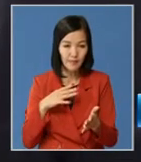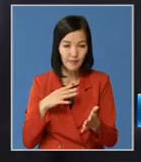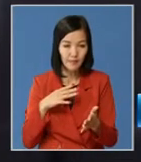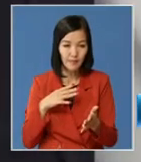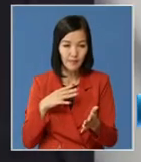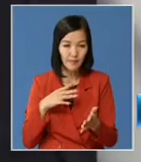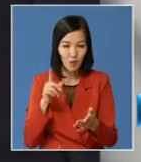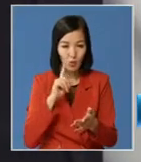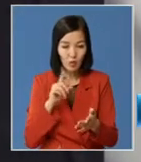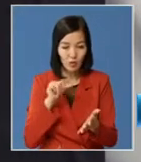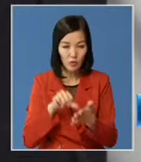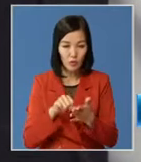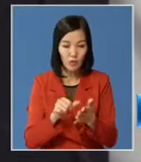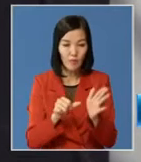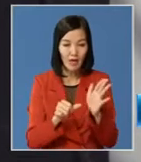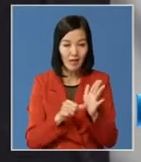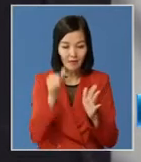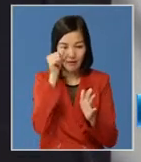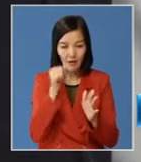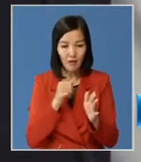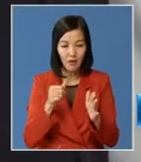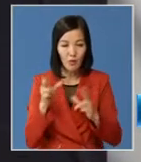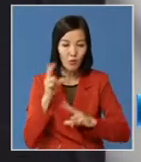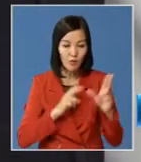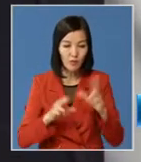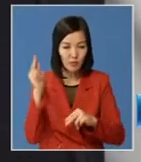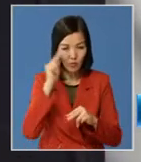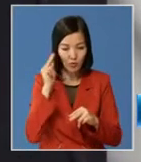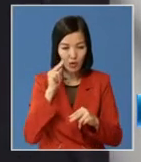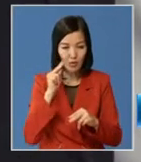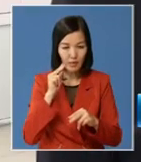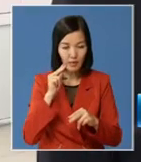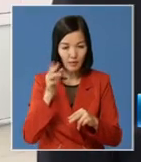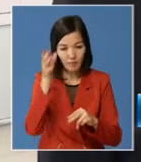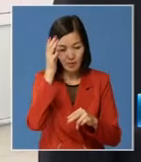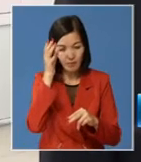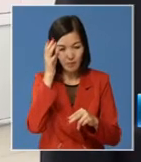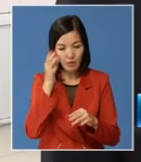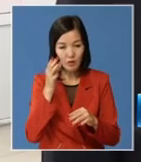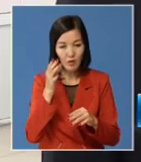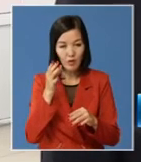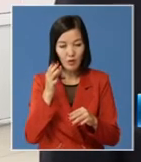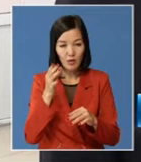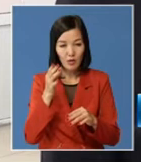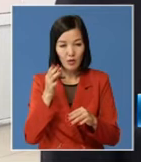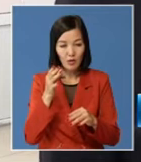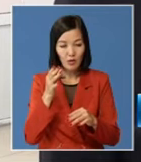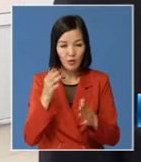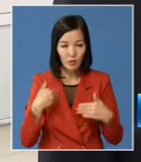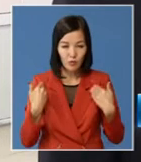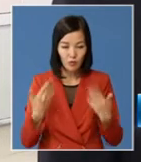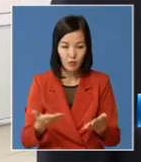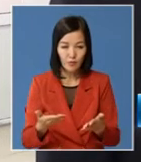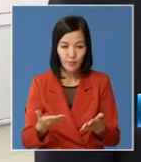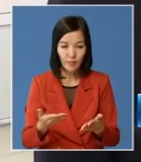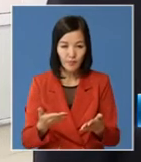жастар практикасына уақытша орналастым 6 айлық. Университетте үйренген білімдерімді көрсете отырып, осы